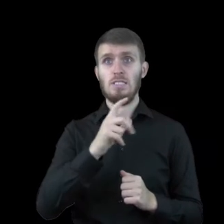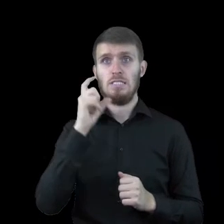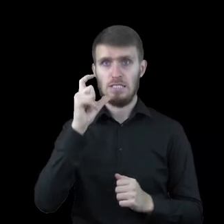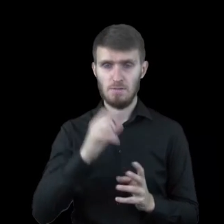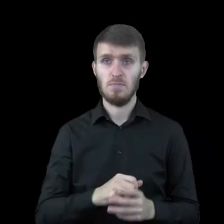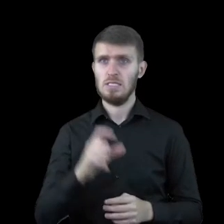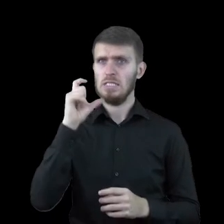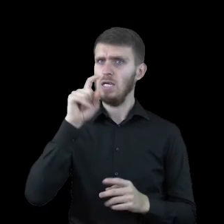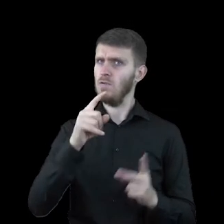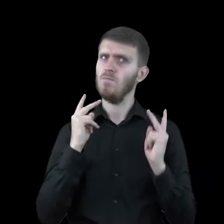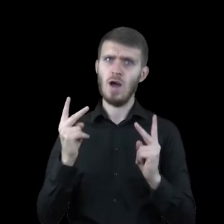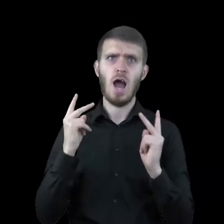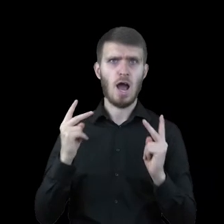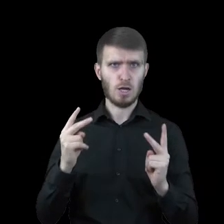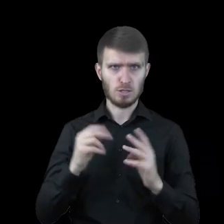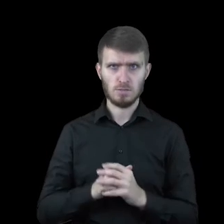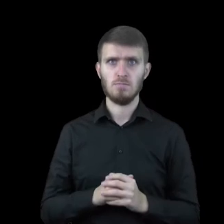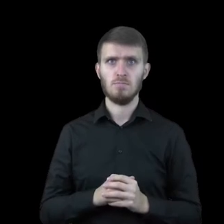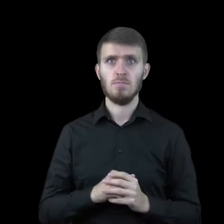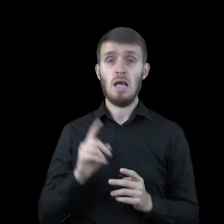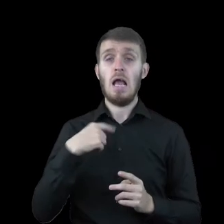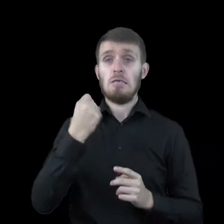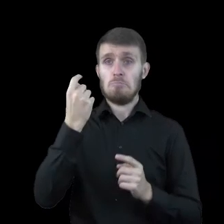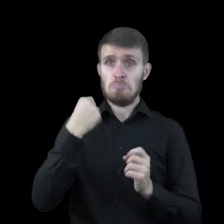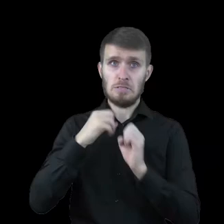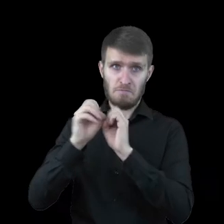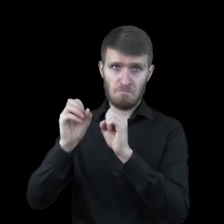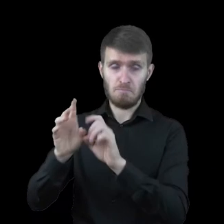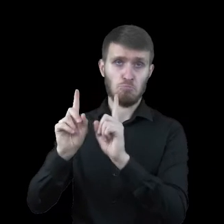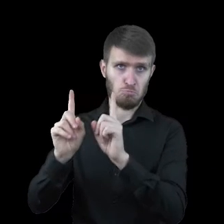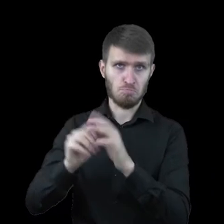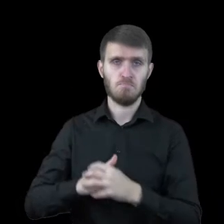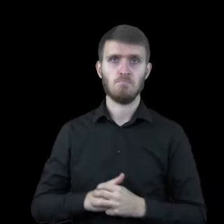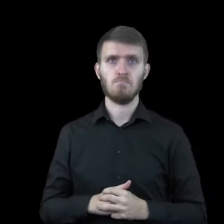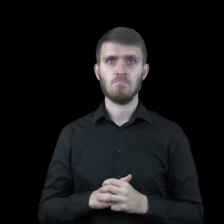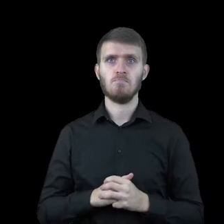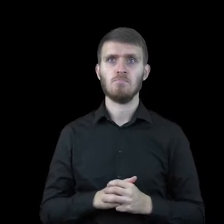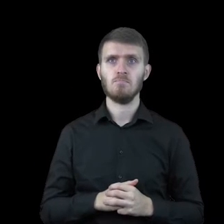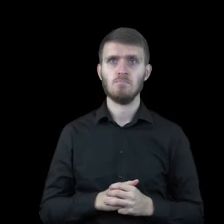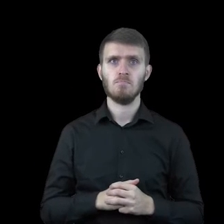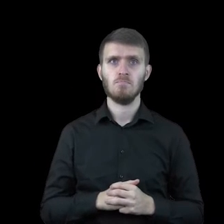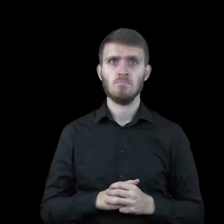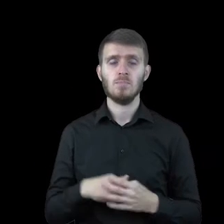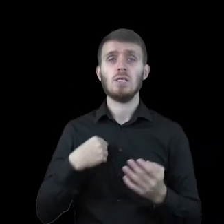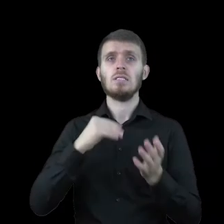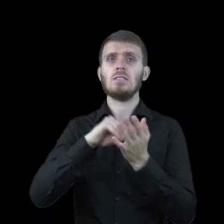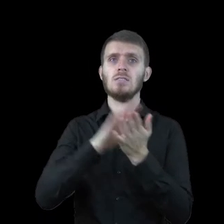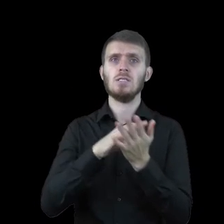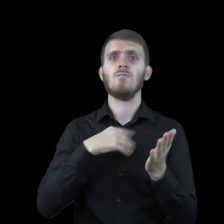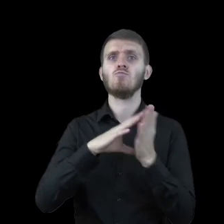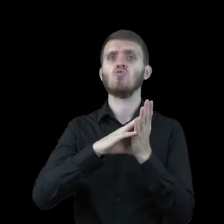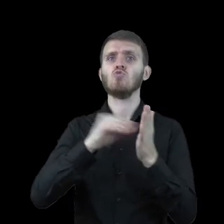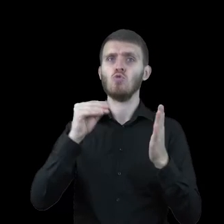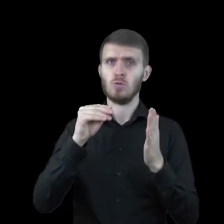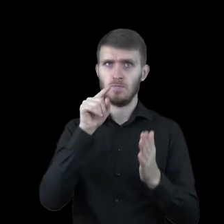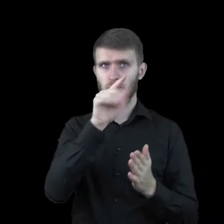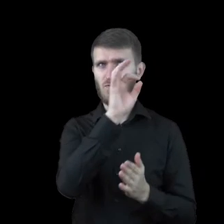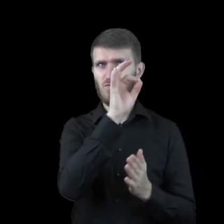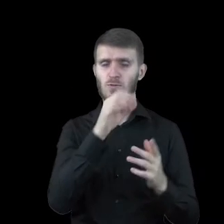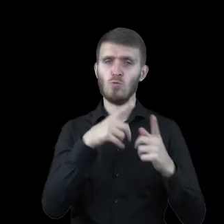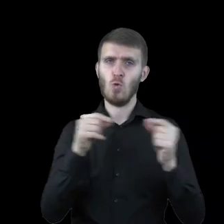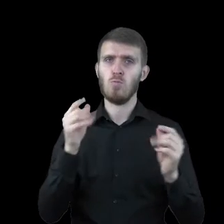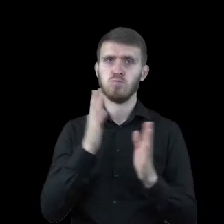A, B, a to jest nasze C. I to C jest bardzo ważnym elementem,